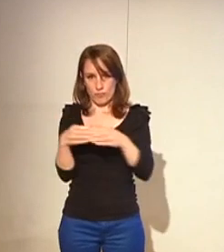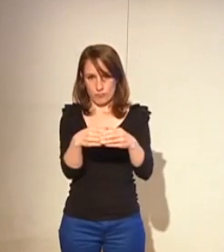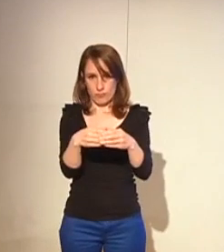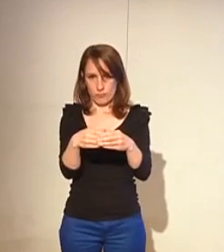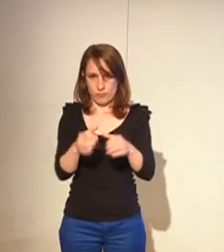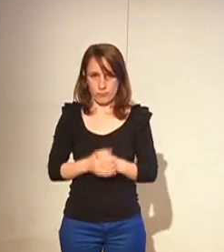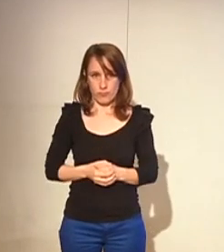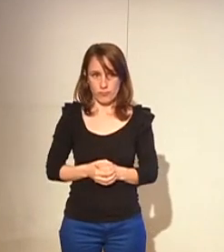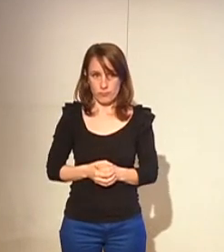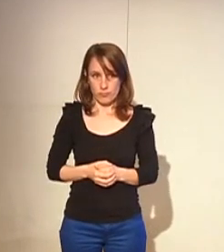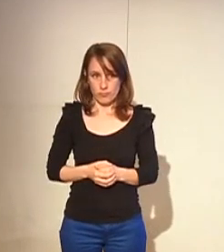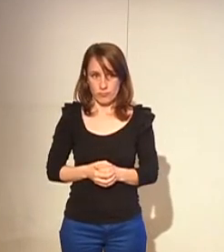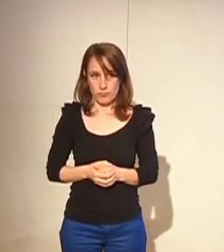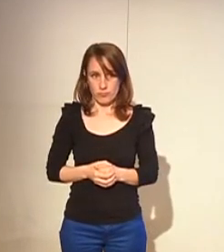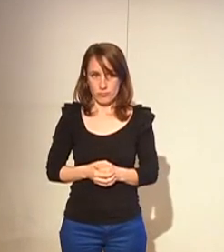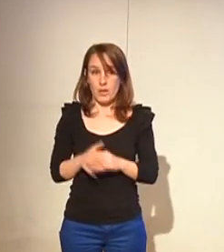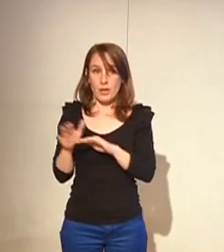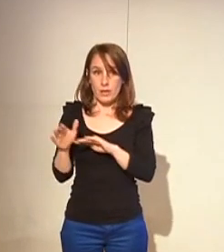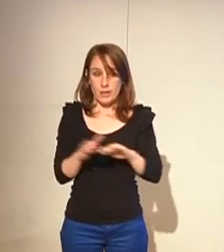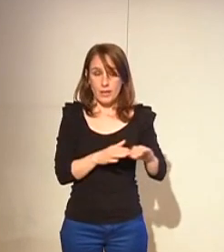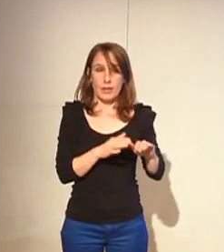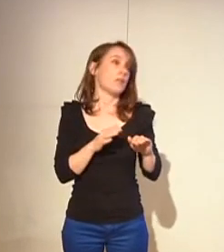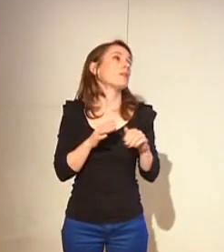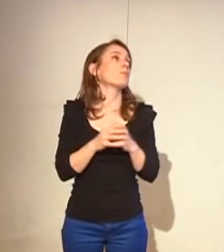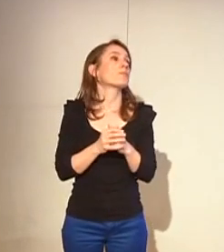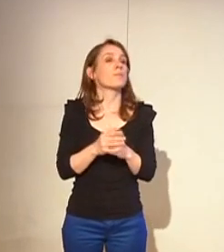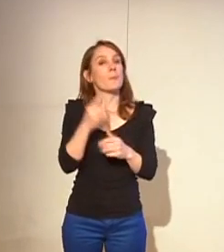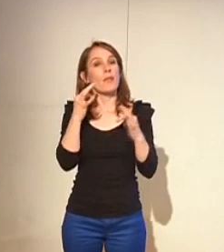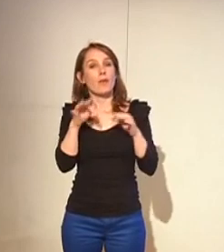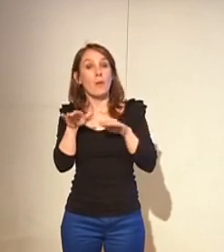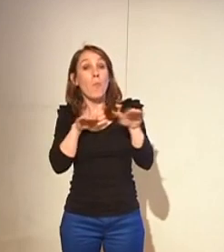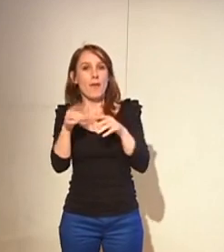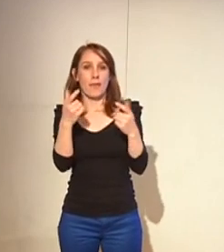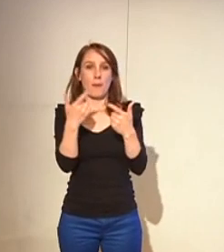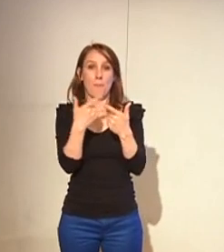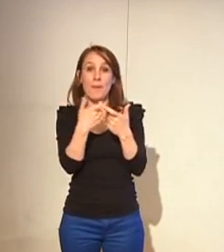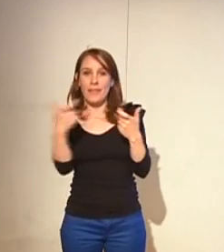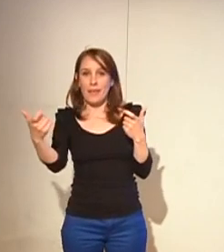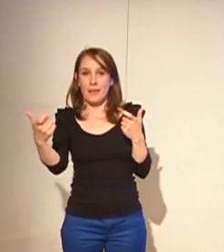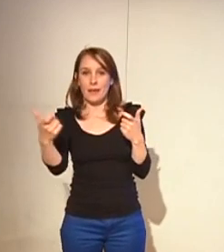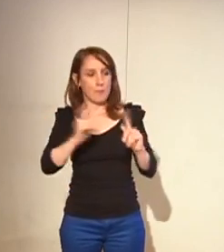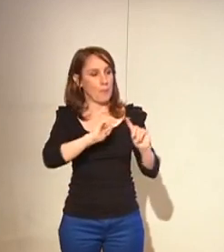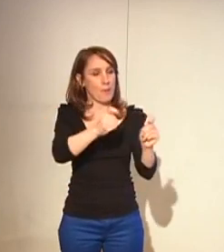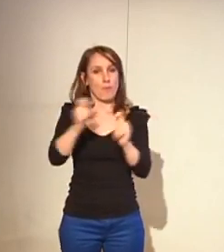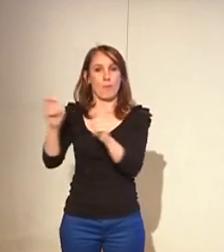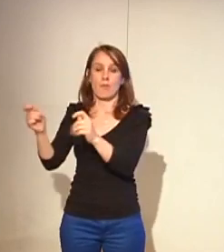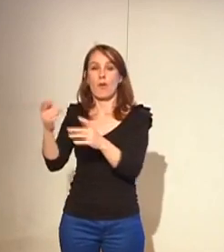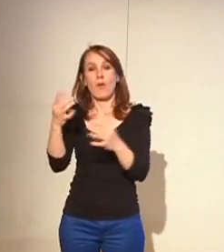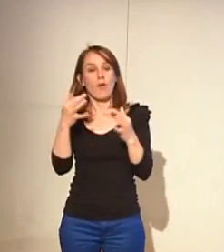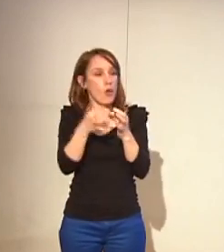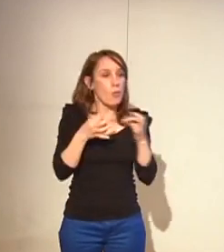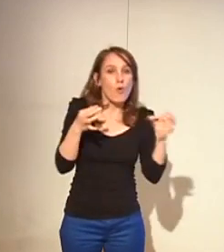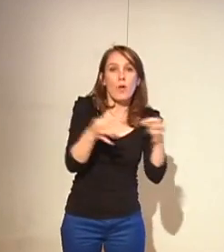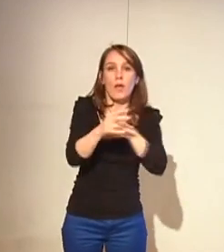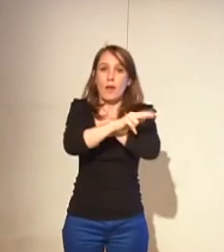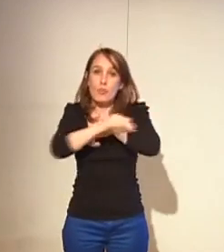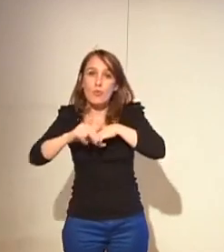enfin dans le les moyens matériels àouer donc pour les en terme de locaux et de matériel de bureau de prise